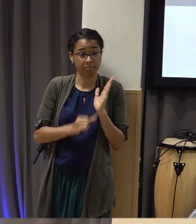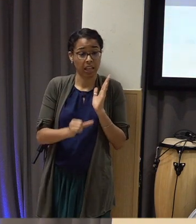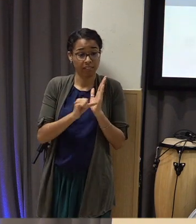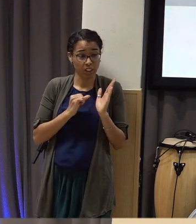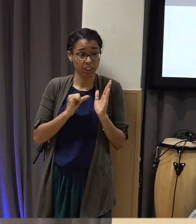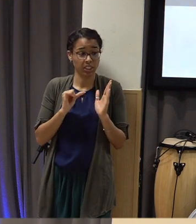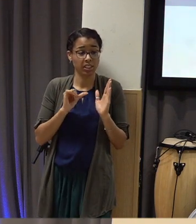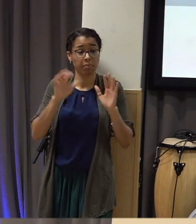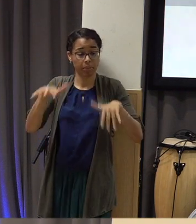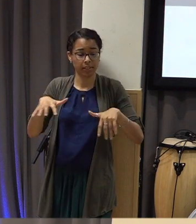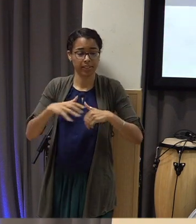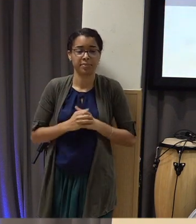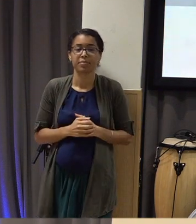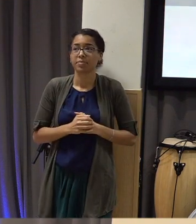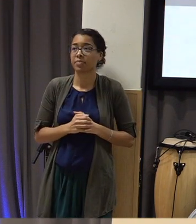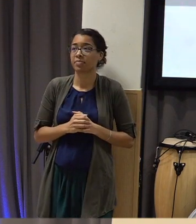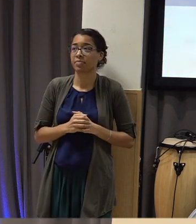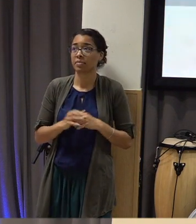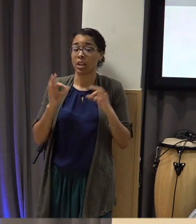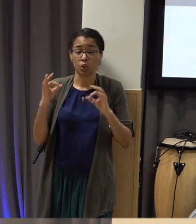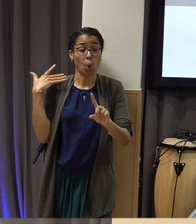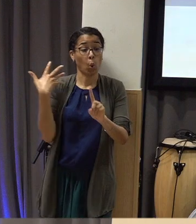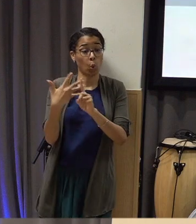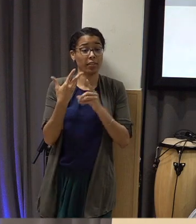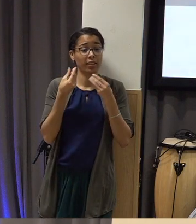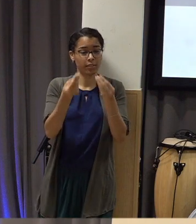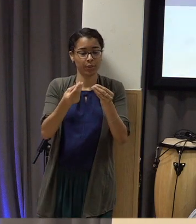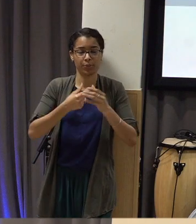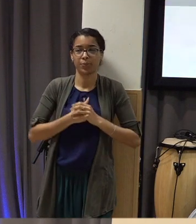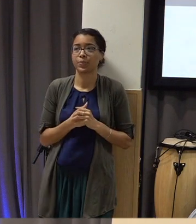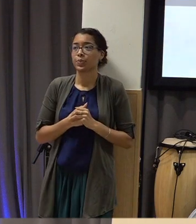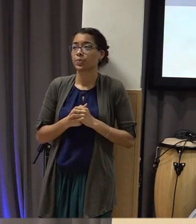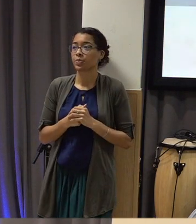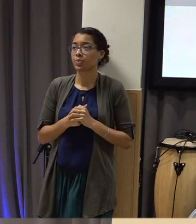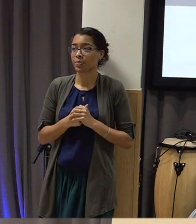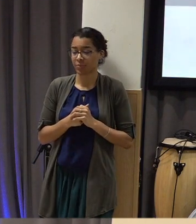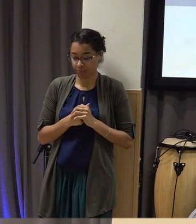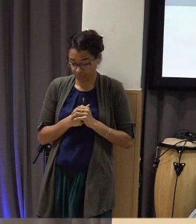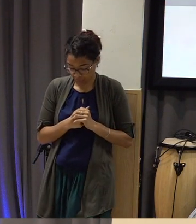Donc, je vais juste placer le contexte avant vraiment de rentrer dans le texte.